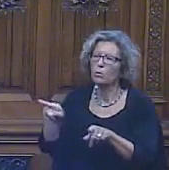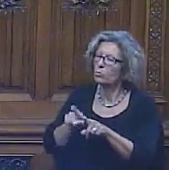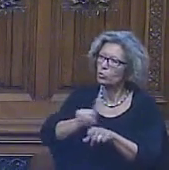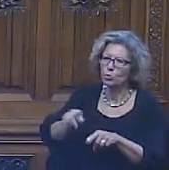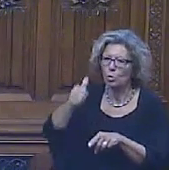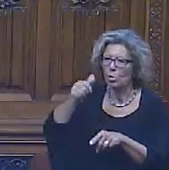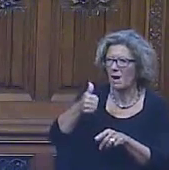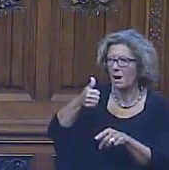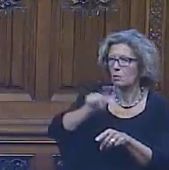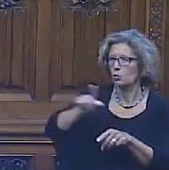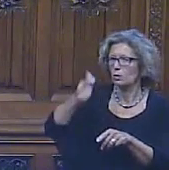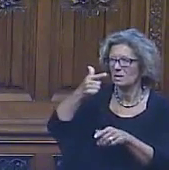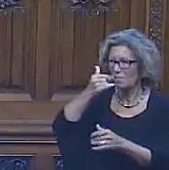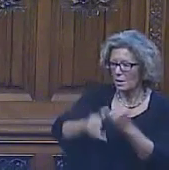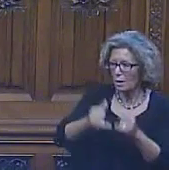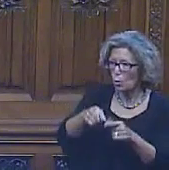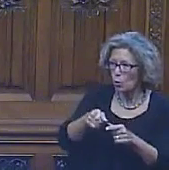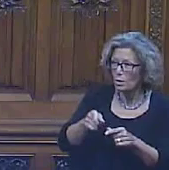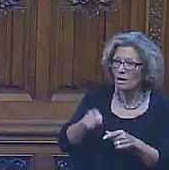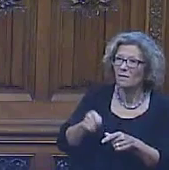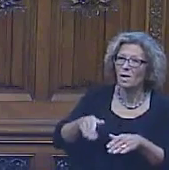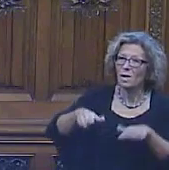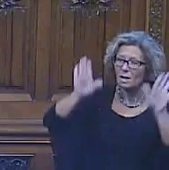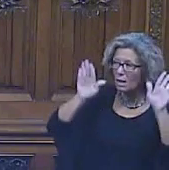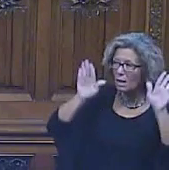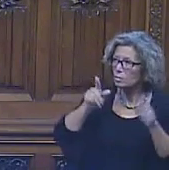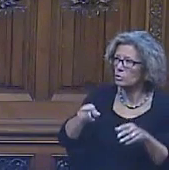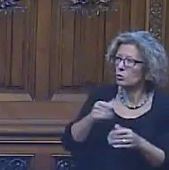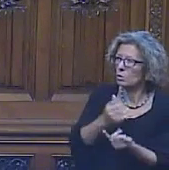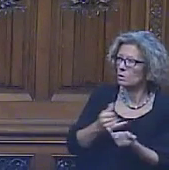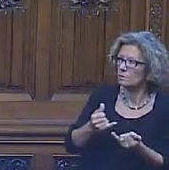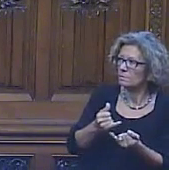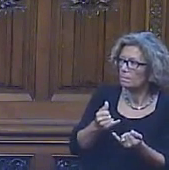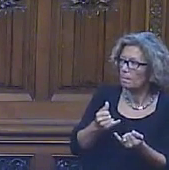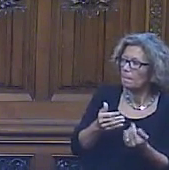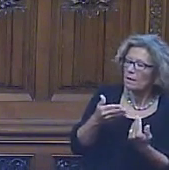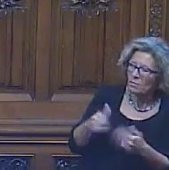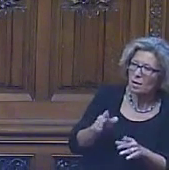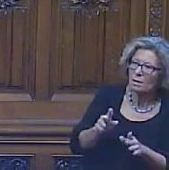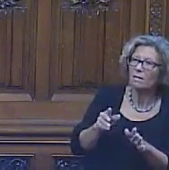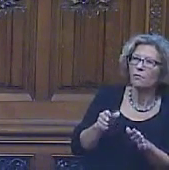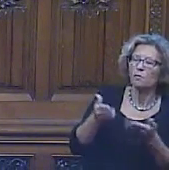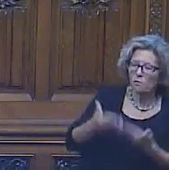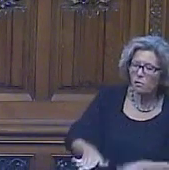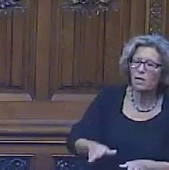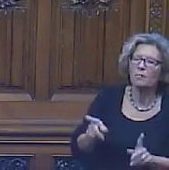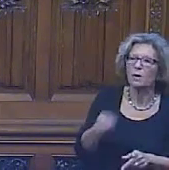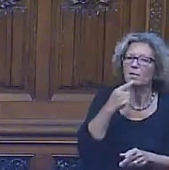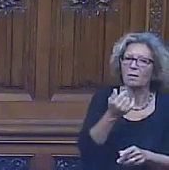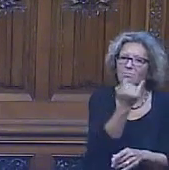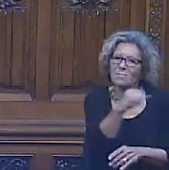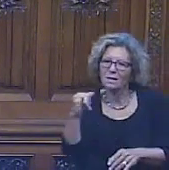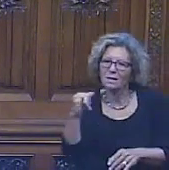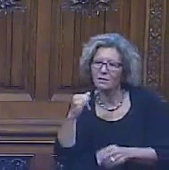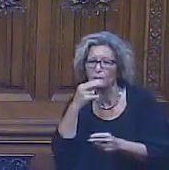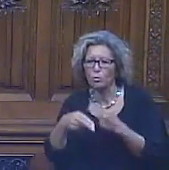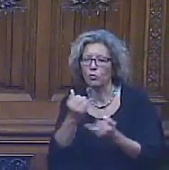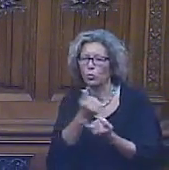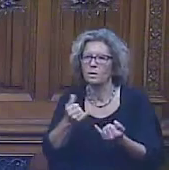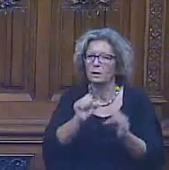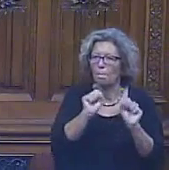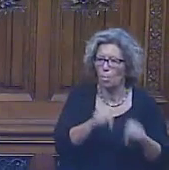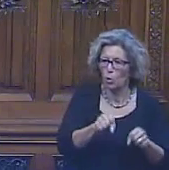1 oder 2 Jahre vergeben wird, oder wenn der Asylgrund wegfällt, ist es natürlich so, dass Individualprüfung möglich